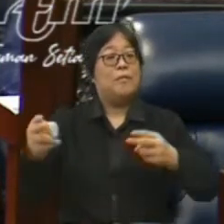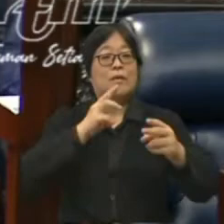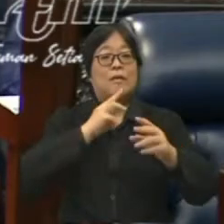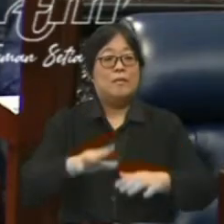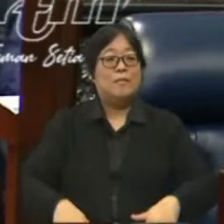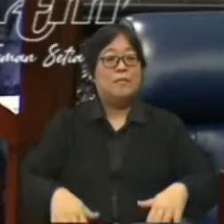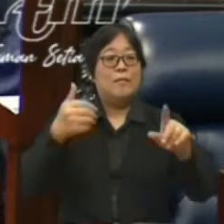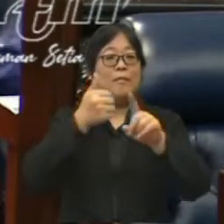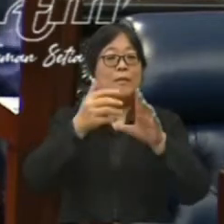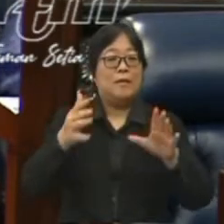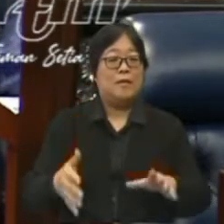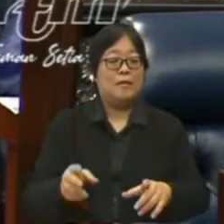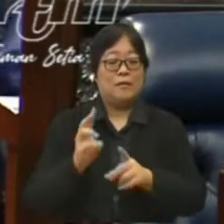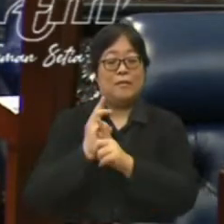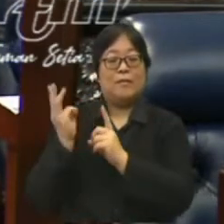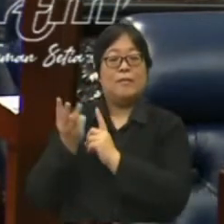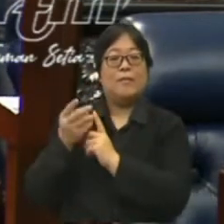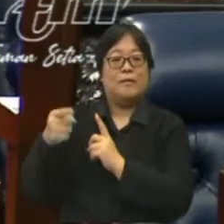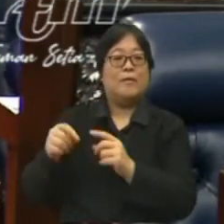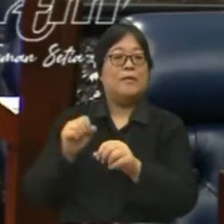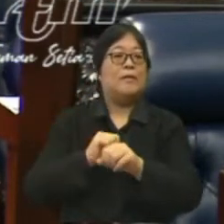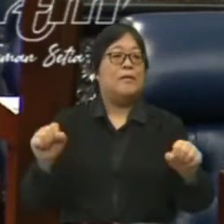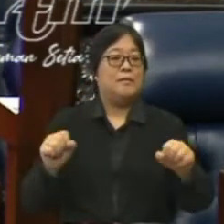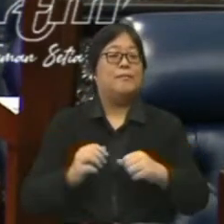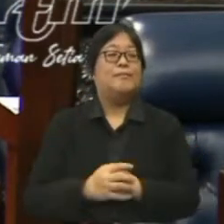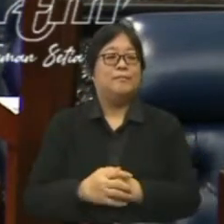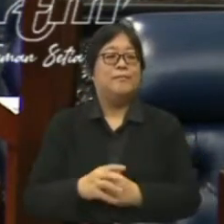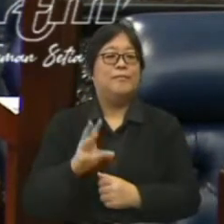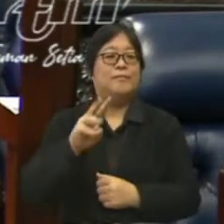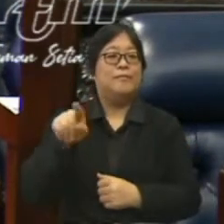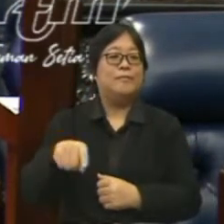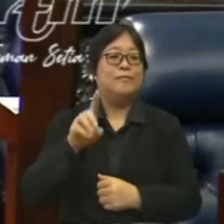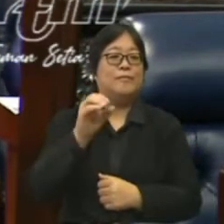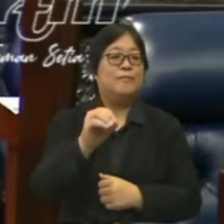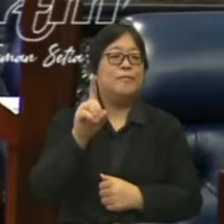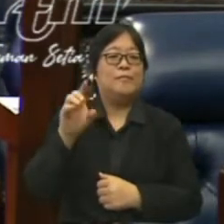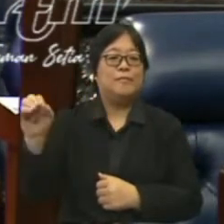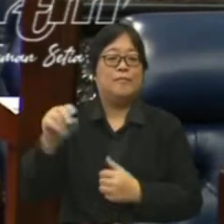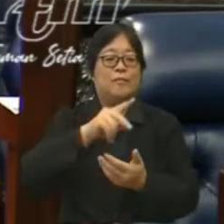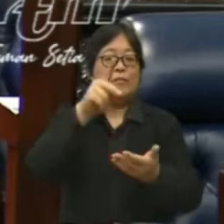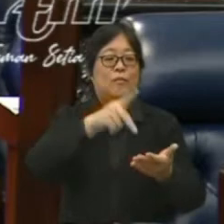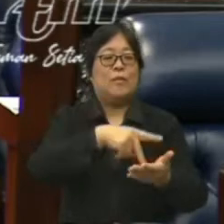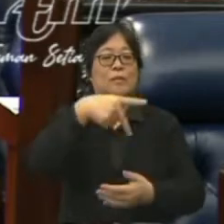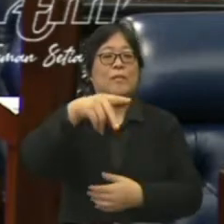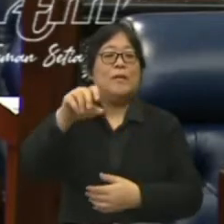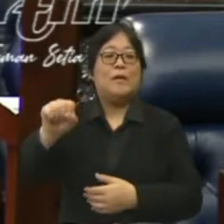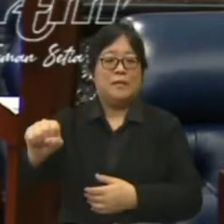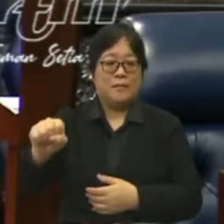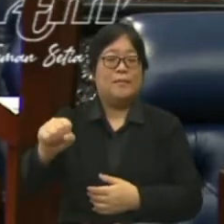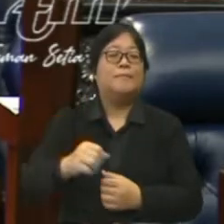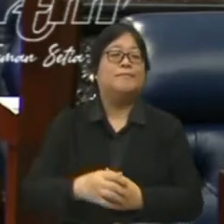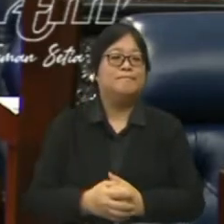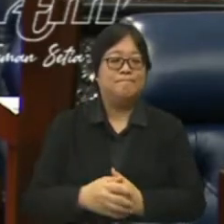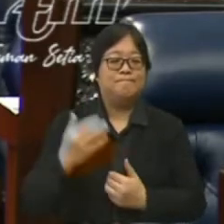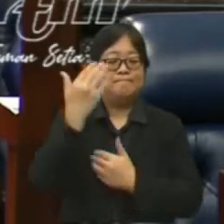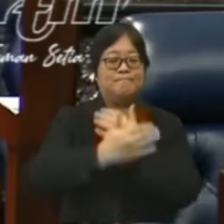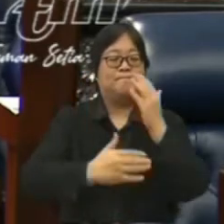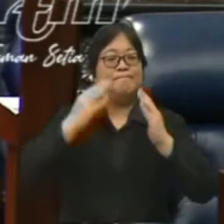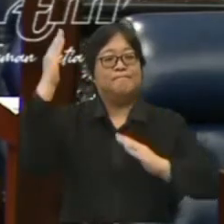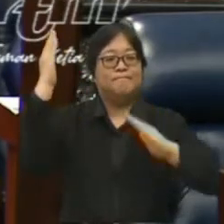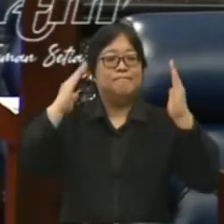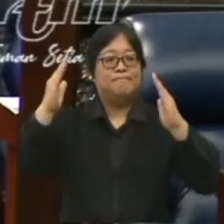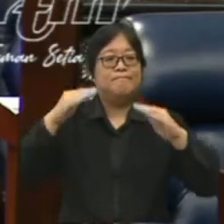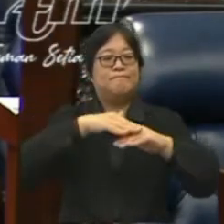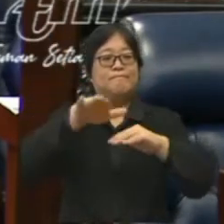jabatan kebajikan masyarakat menyedihkan sebanyak 6.000 10 buah pusat pemindahan sementara PPS di seluruh negara